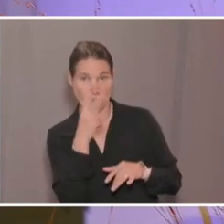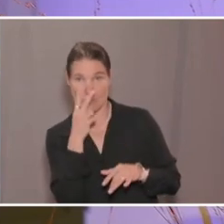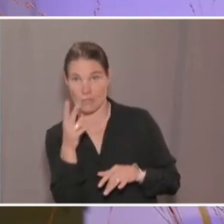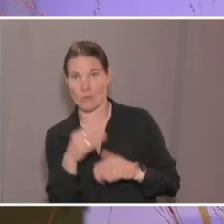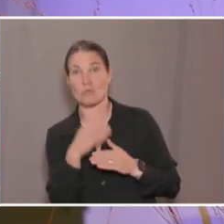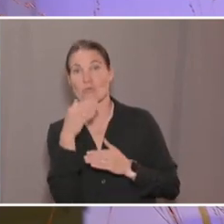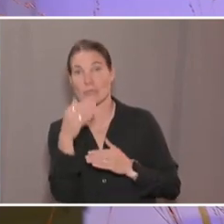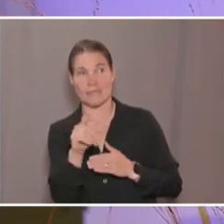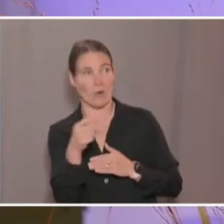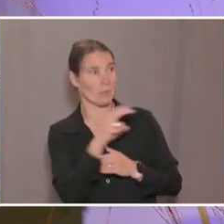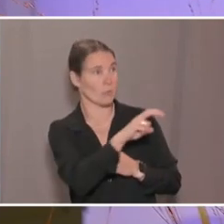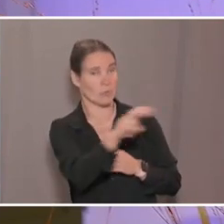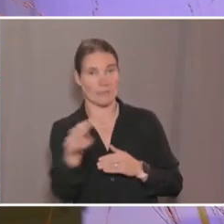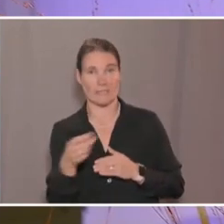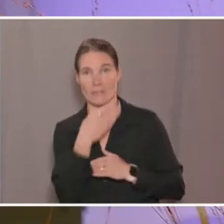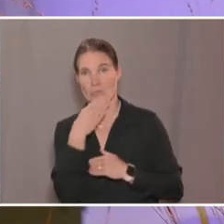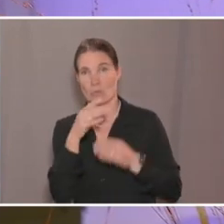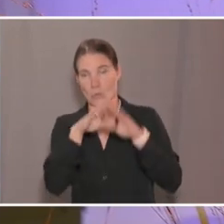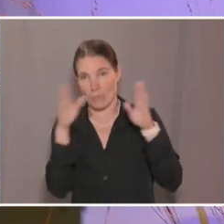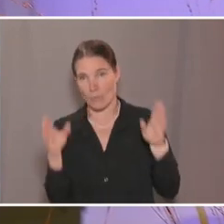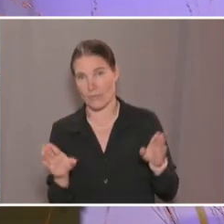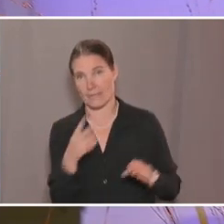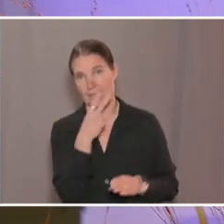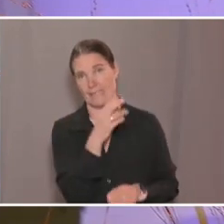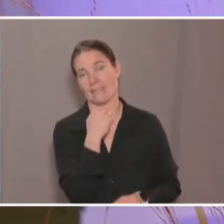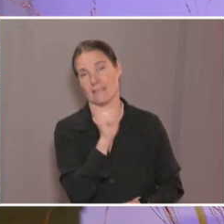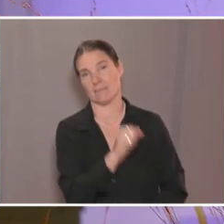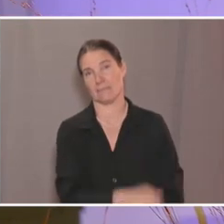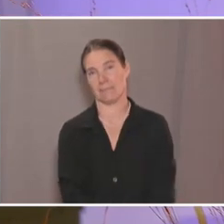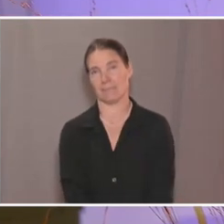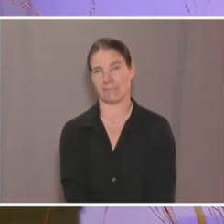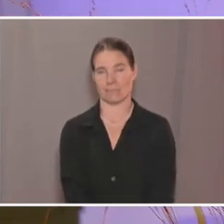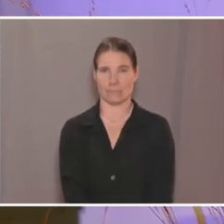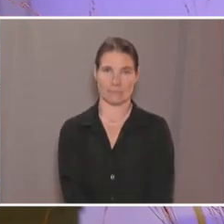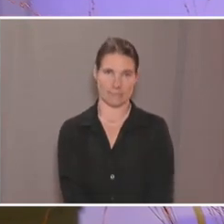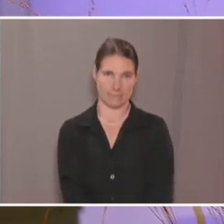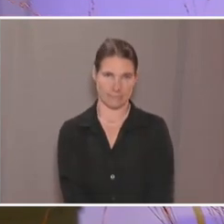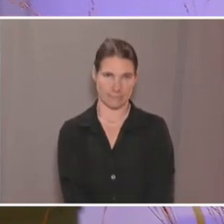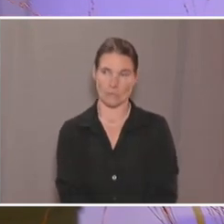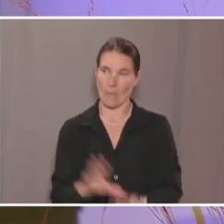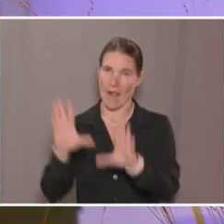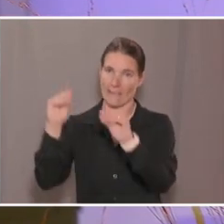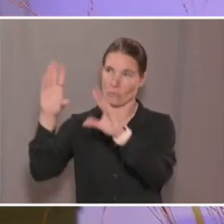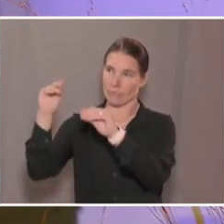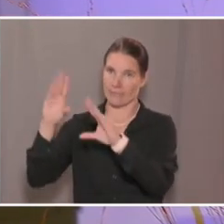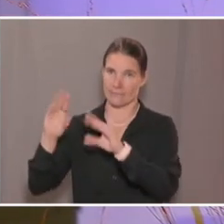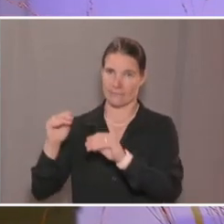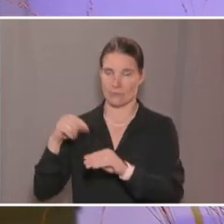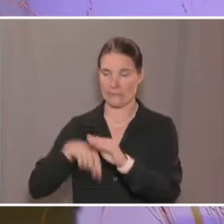im Rundgang das schöne Gebäude, das wir gerade alle schon gesehen haben, auch mal anzufassen und in Natur zu